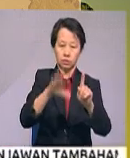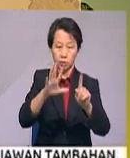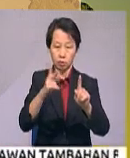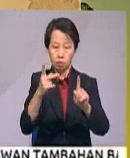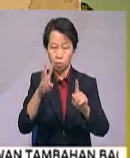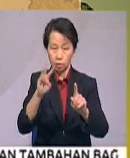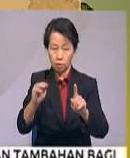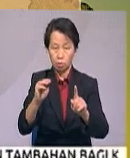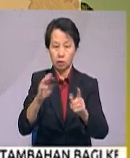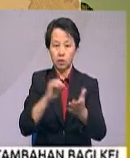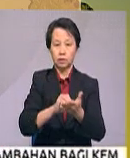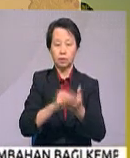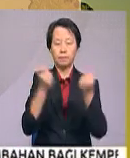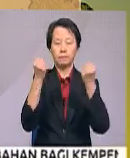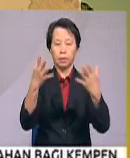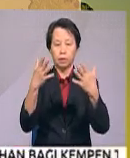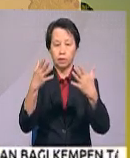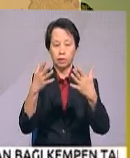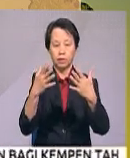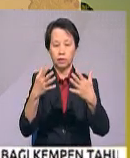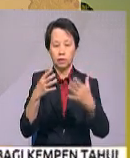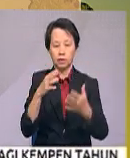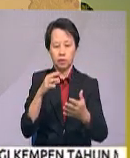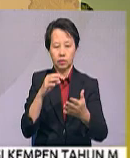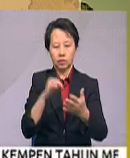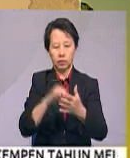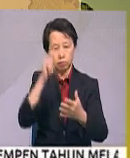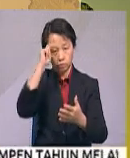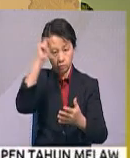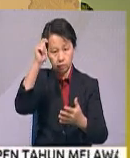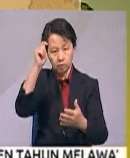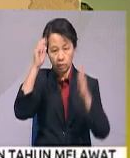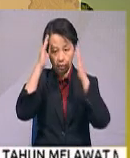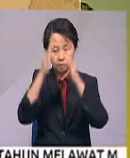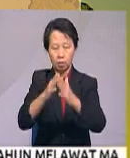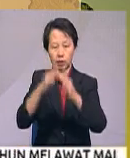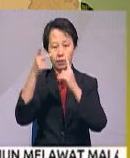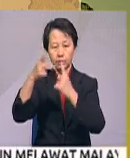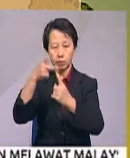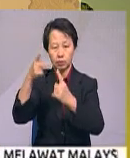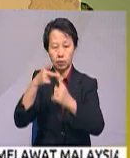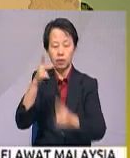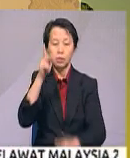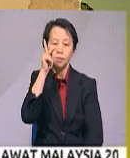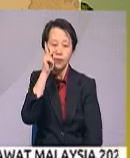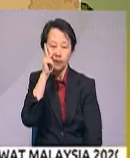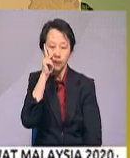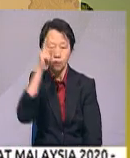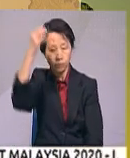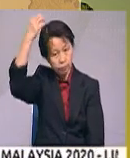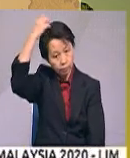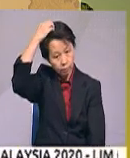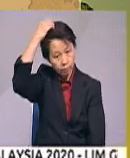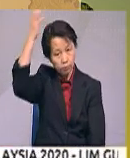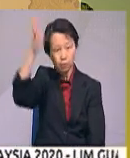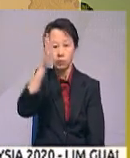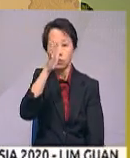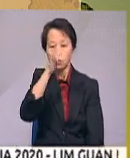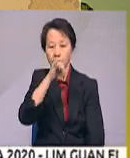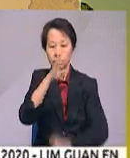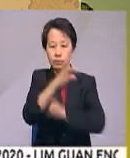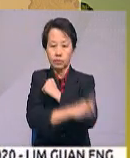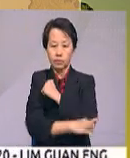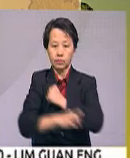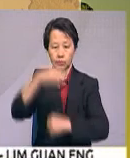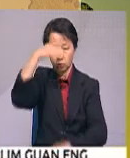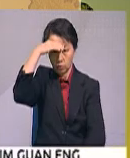km dicatatkan di kebanyakan stesen di negeri Terengganu, Pahang, Pulau Pinang, Kedah, Selangor, Melaka, Negeri Sembilan